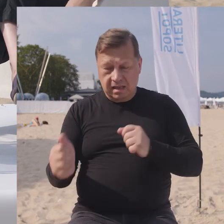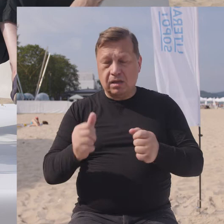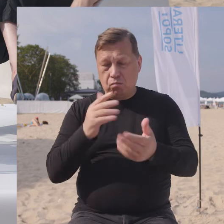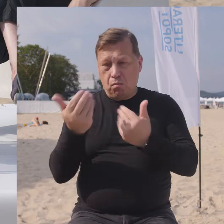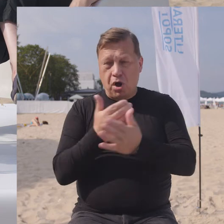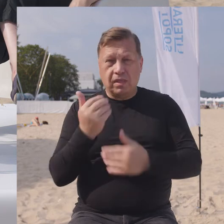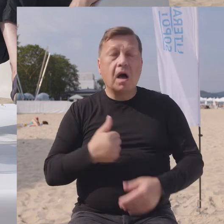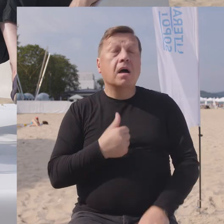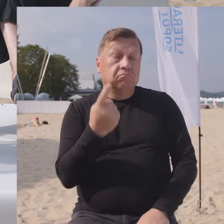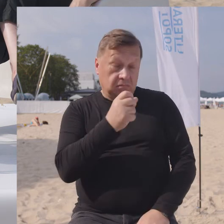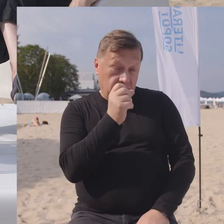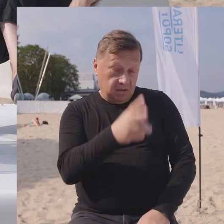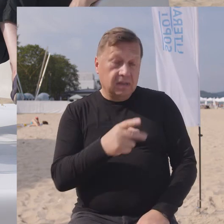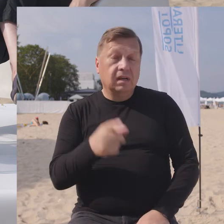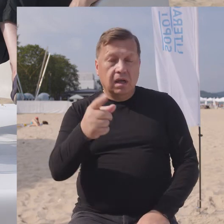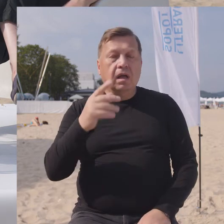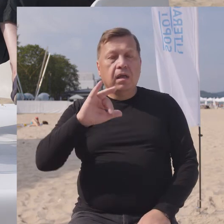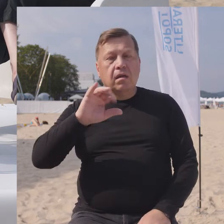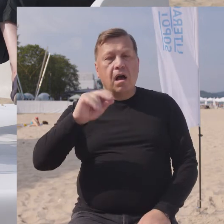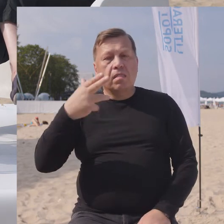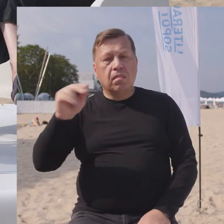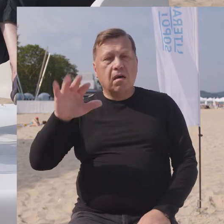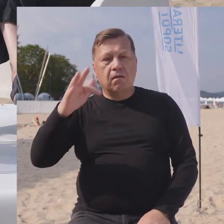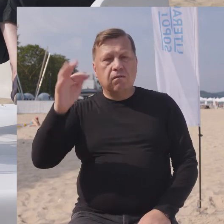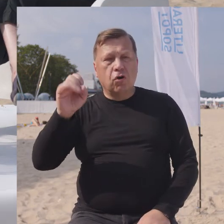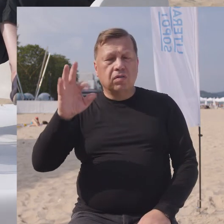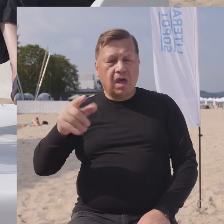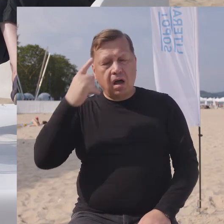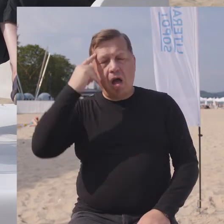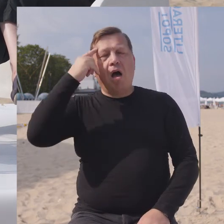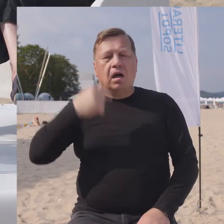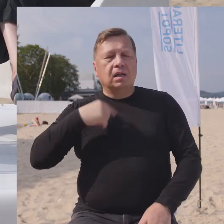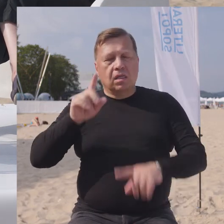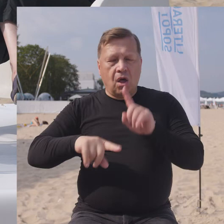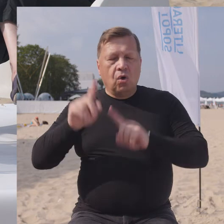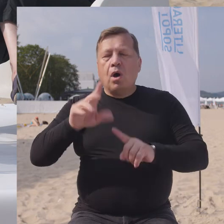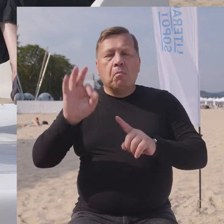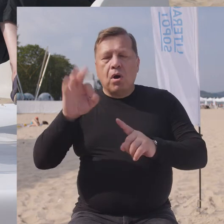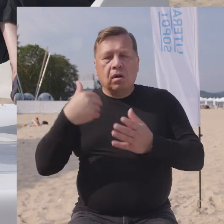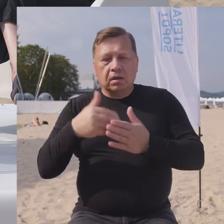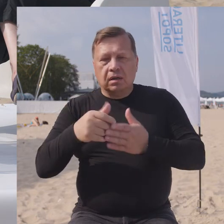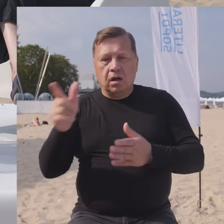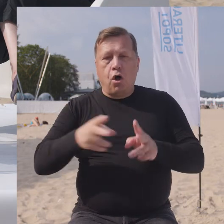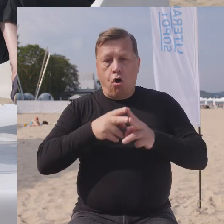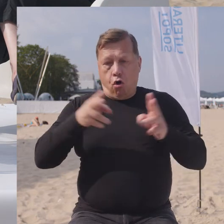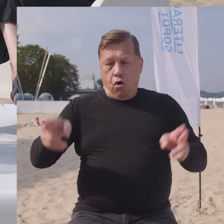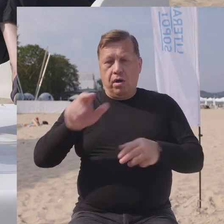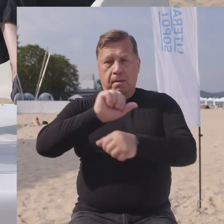wydaje mi się, że Jane Fonda jakoś przyszła mi tutaj jako przykład dość naturalnie, ponieważ teraz uświadomiłam sobie, że w czasie